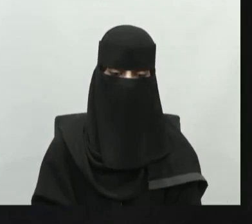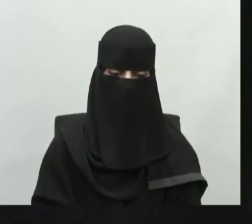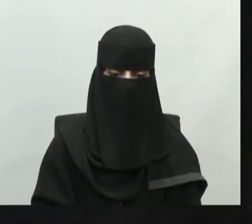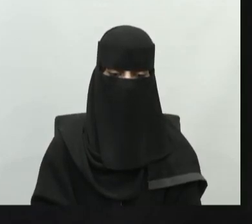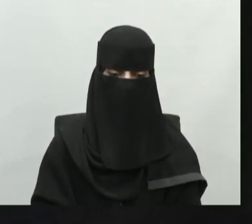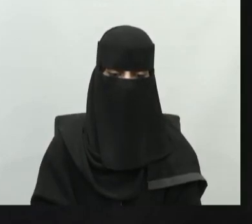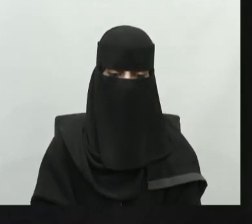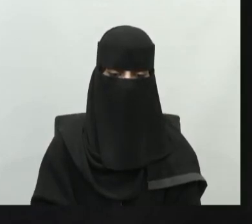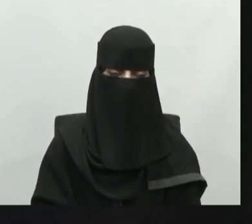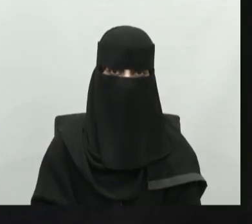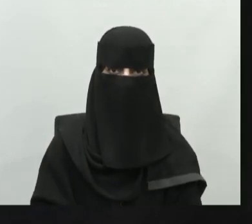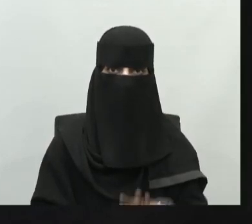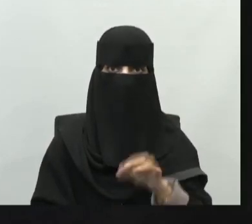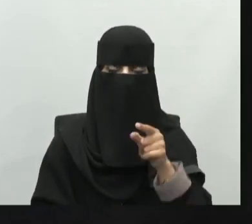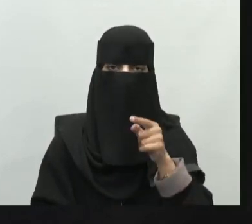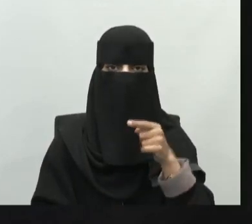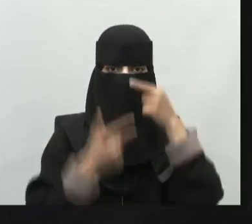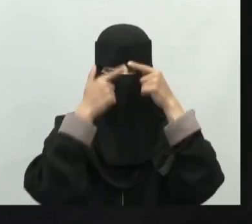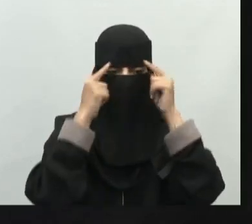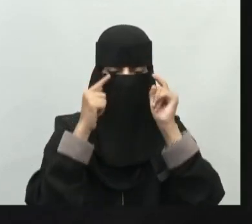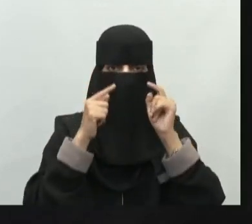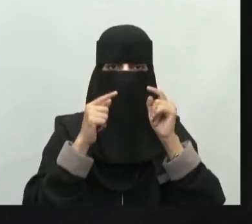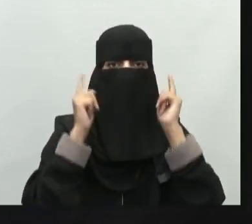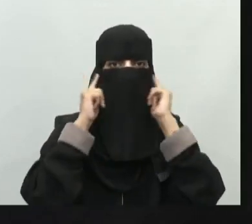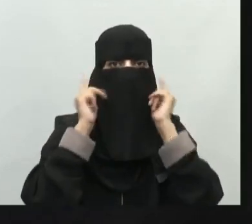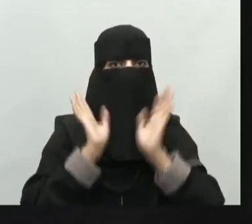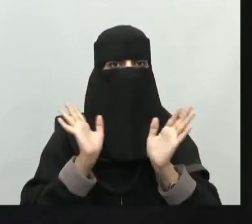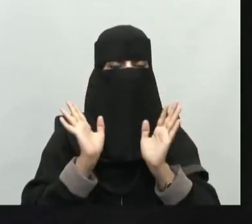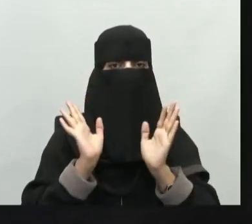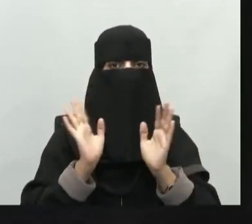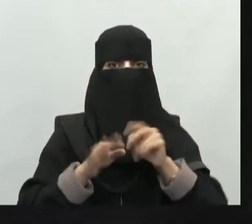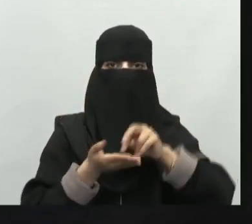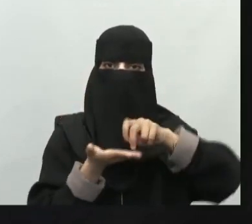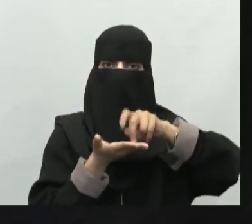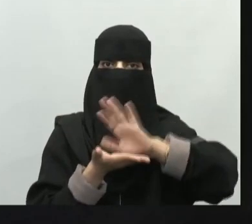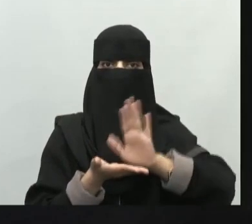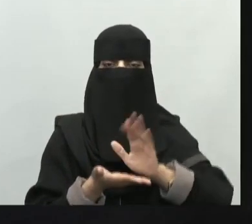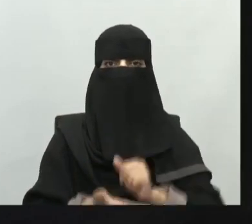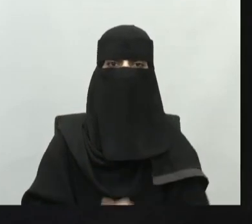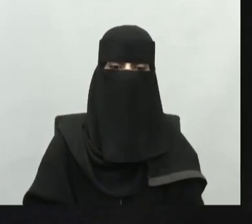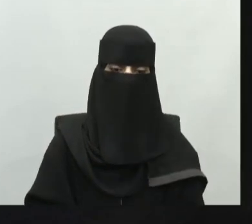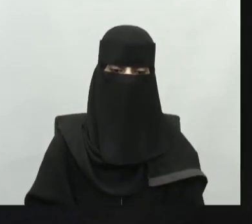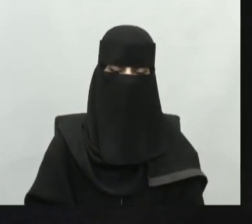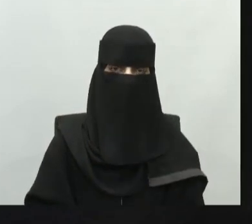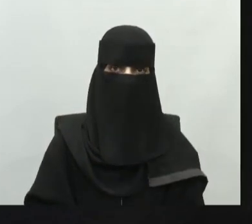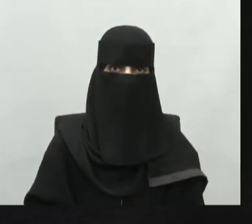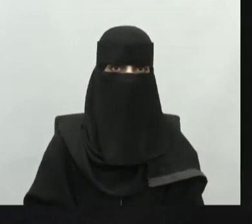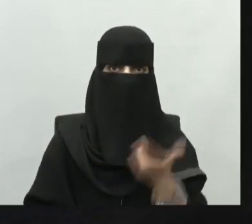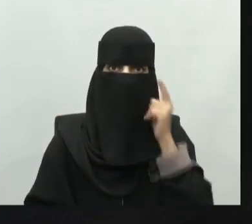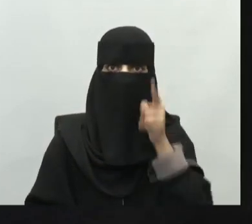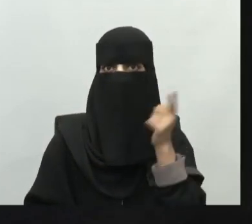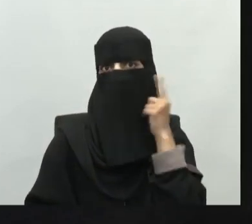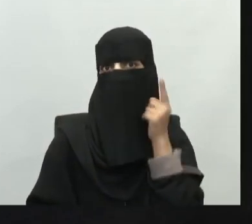الفم ليس لها جفون ولا اذان ولا ارجل طيب كيف